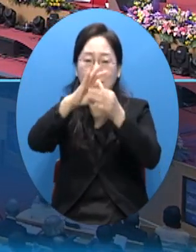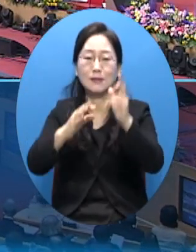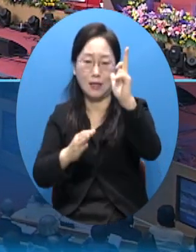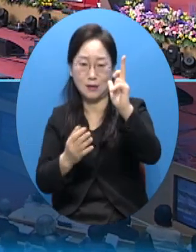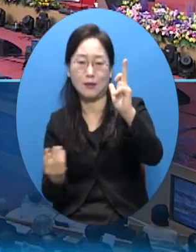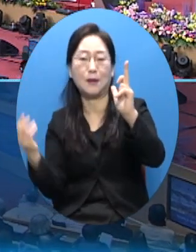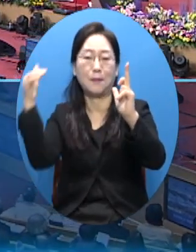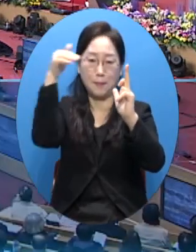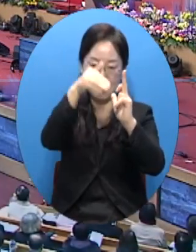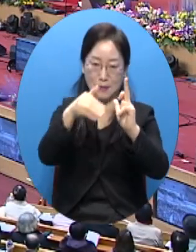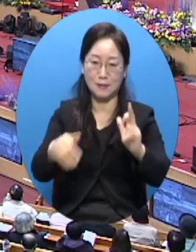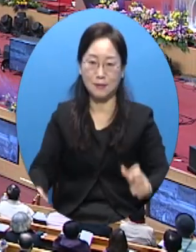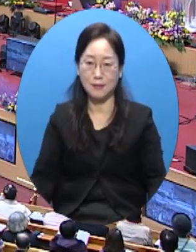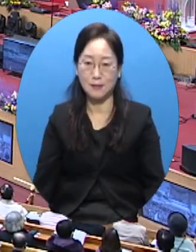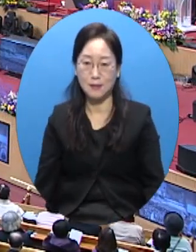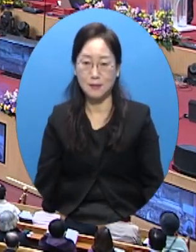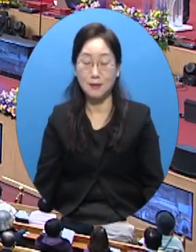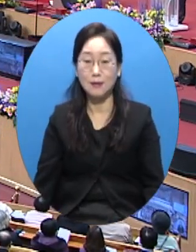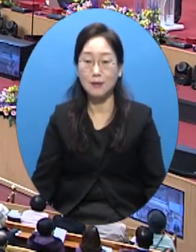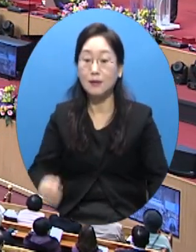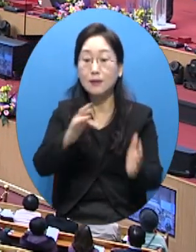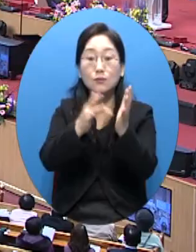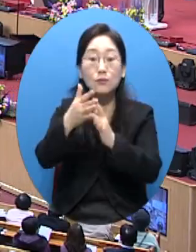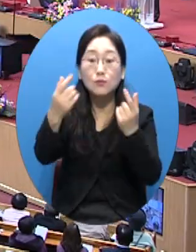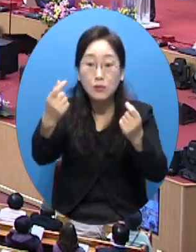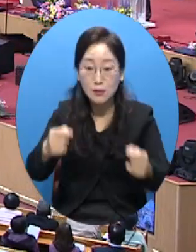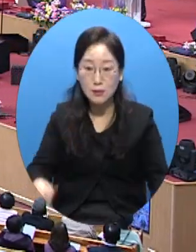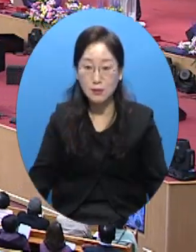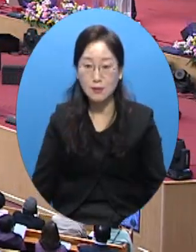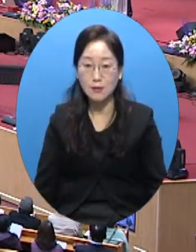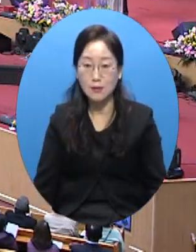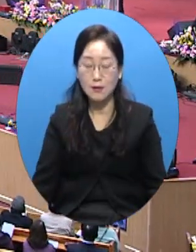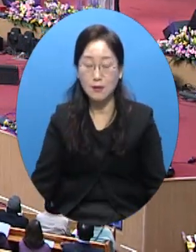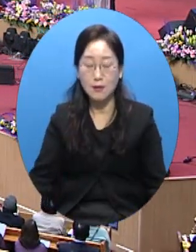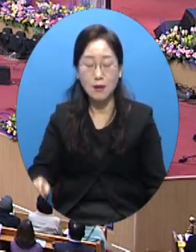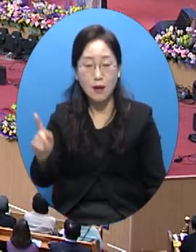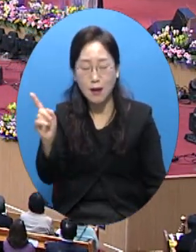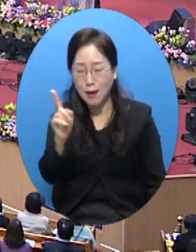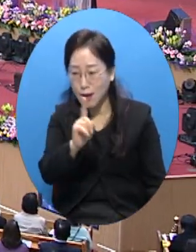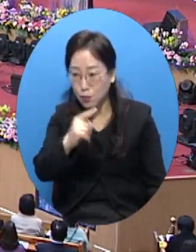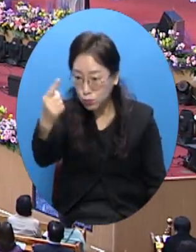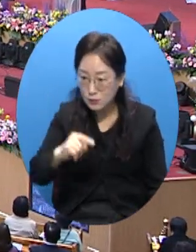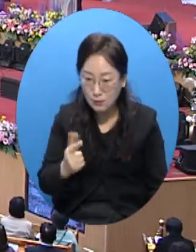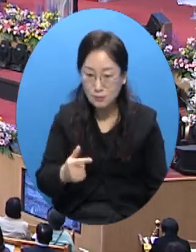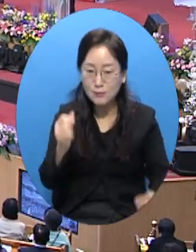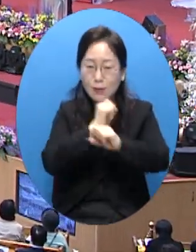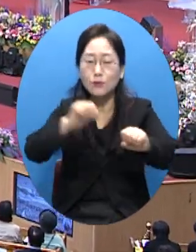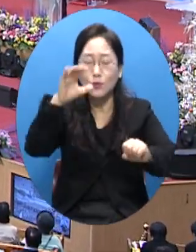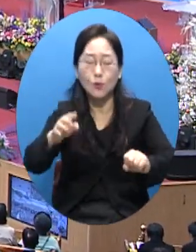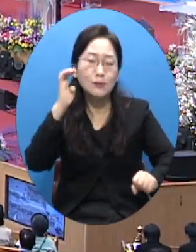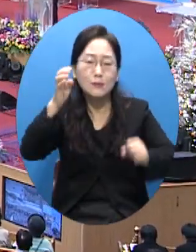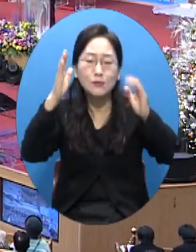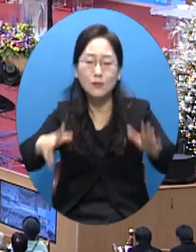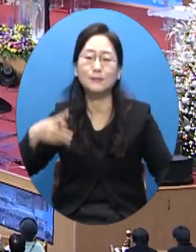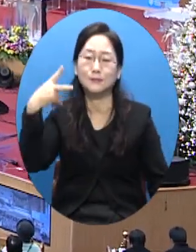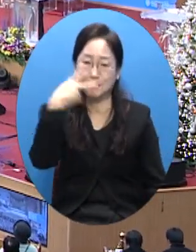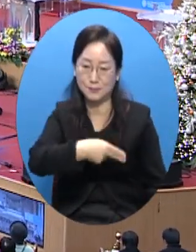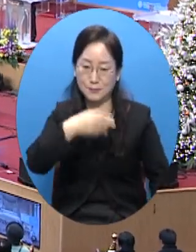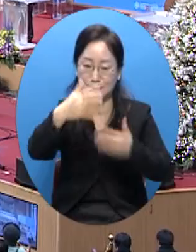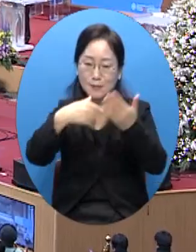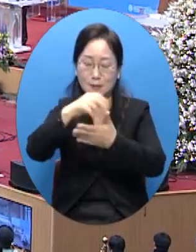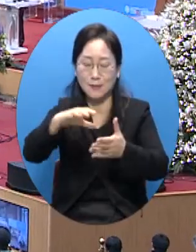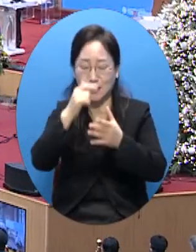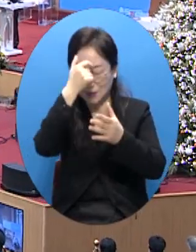이르니라 예수님께서도 아무도 사아 않는 거친 광야에서 40일 동안 금식하시고 하나님께 기도하시고